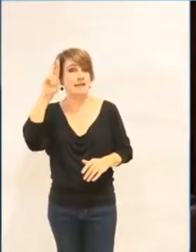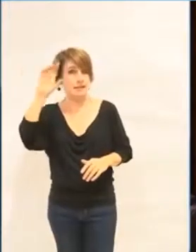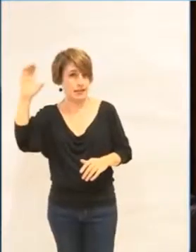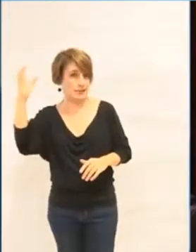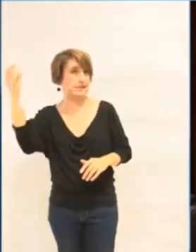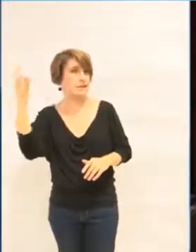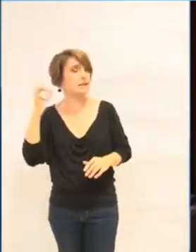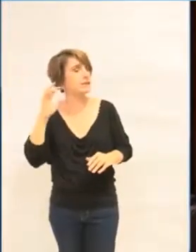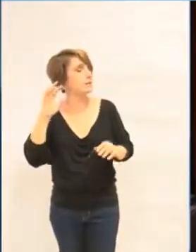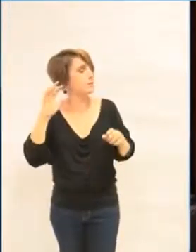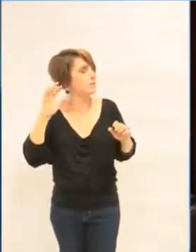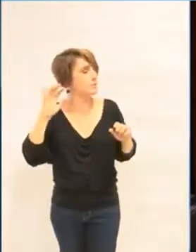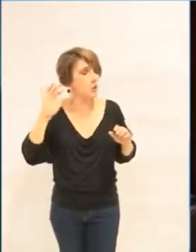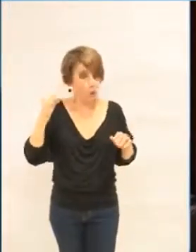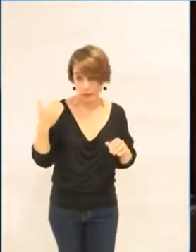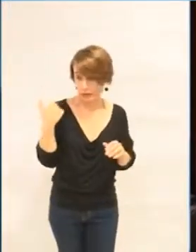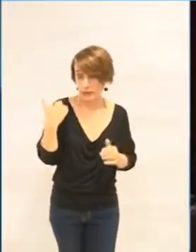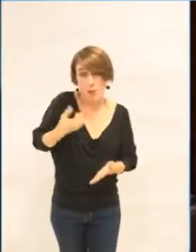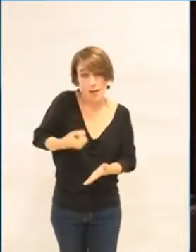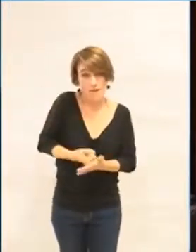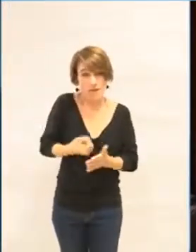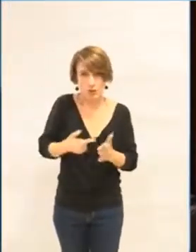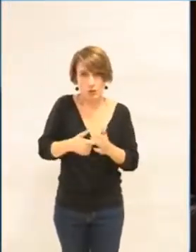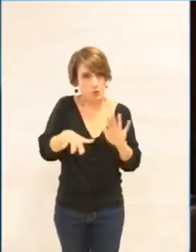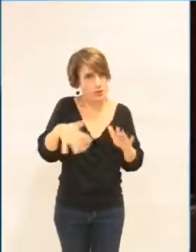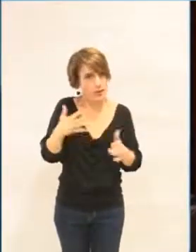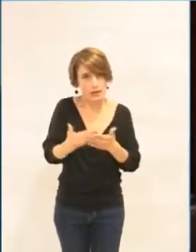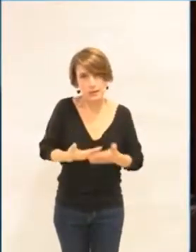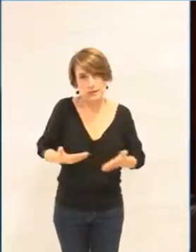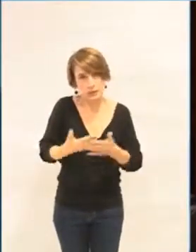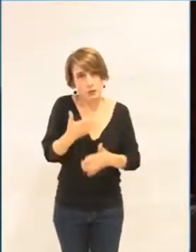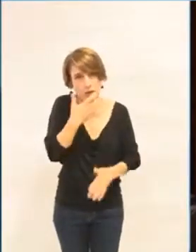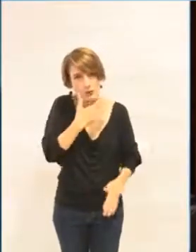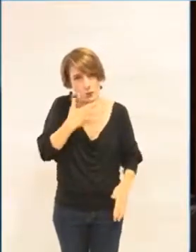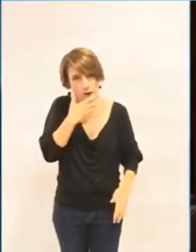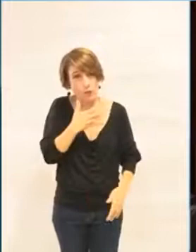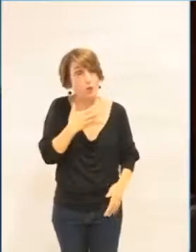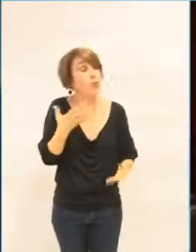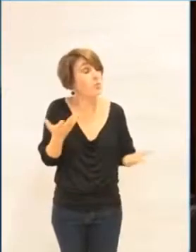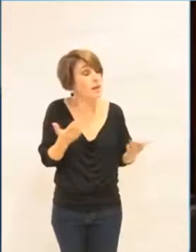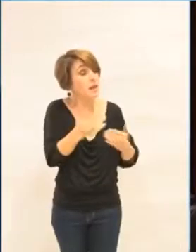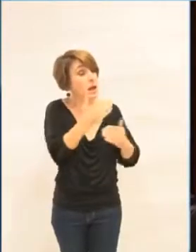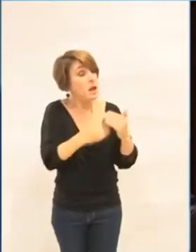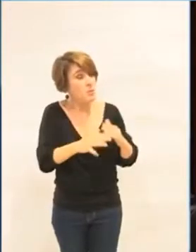très dégradée à la fin de 2015 et note que les effets attendus de votre plan